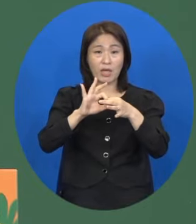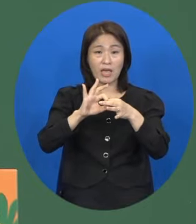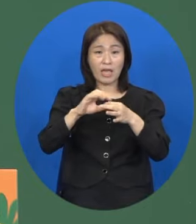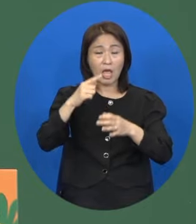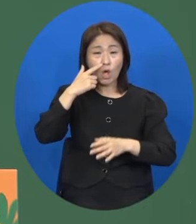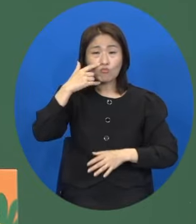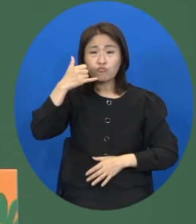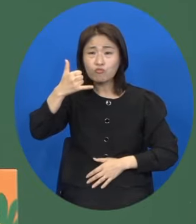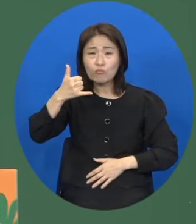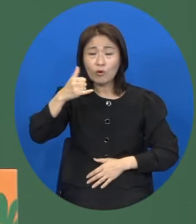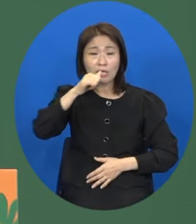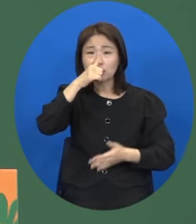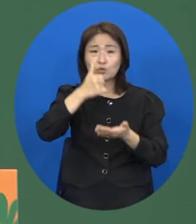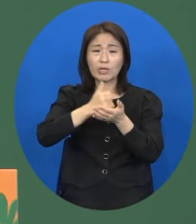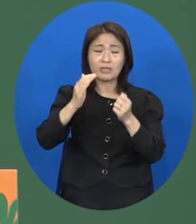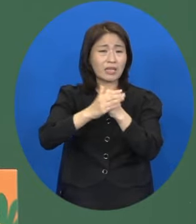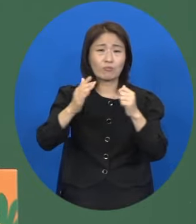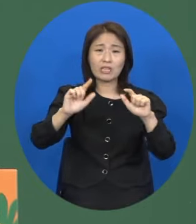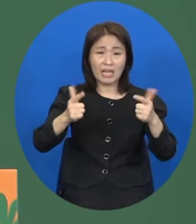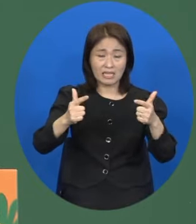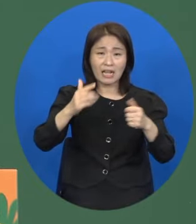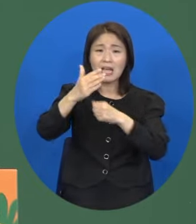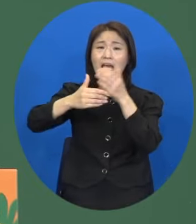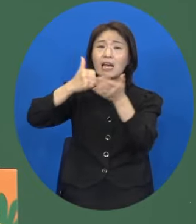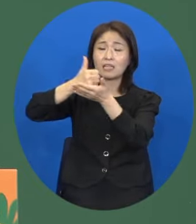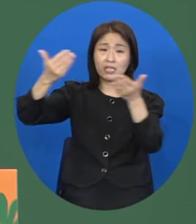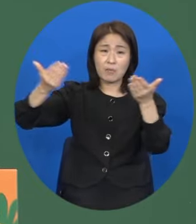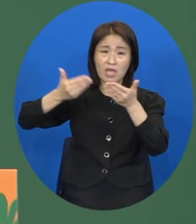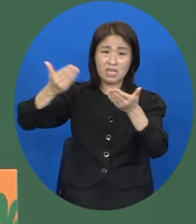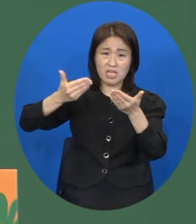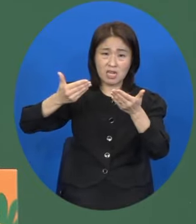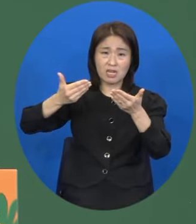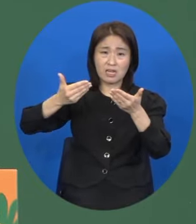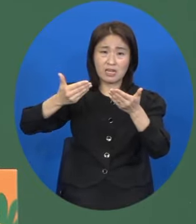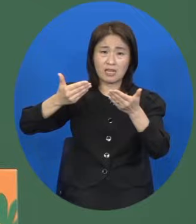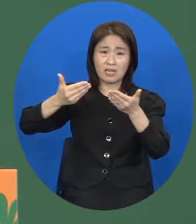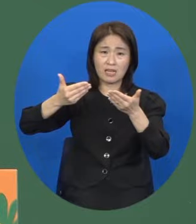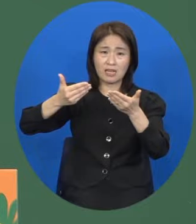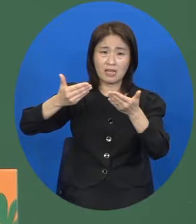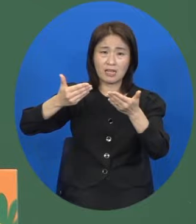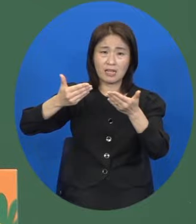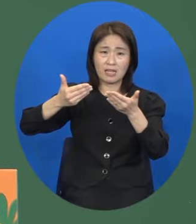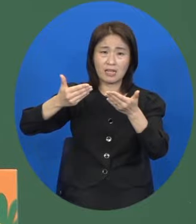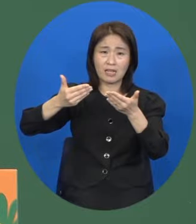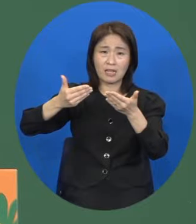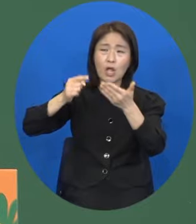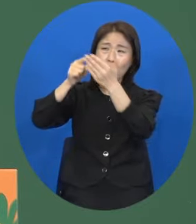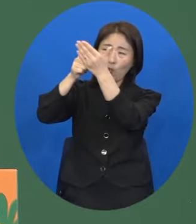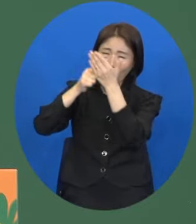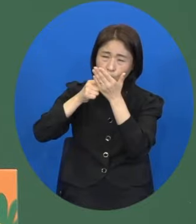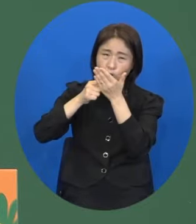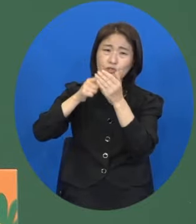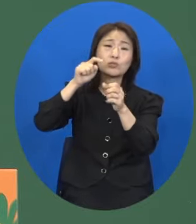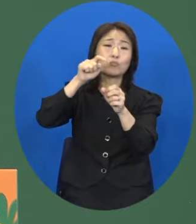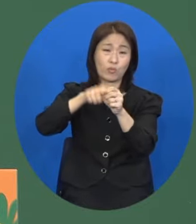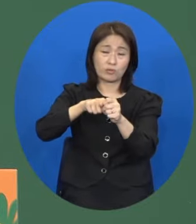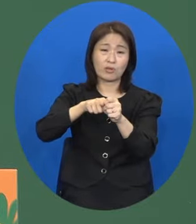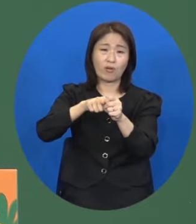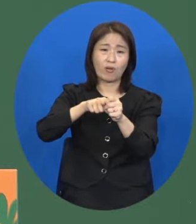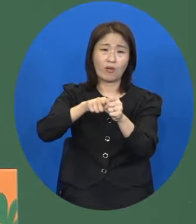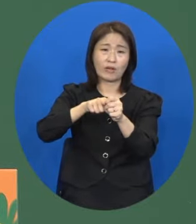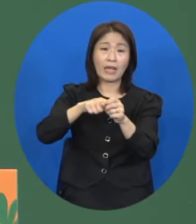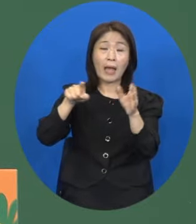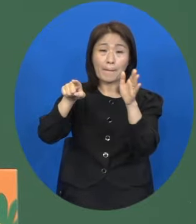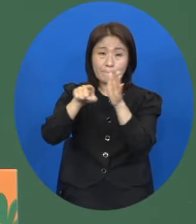죄 때문이 아니라 하나님께서 하시는 일들을 보게 하려고 하십니다 라고 하는 것을